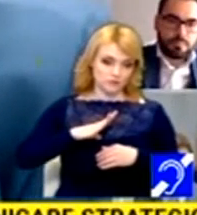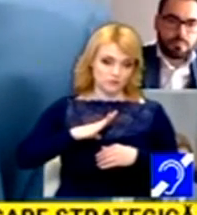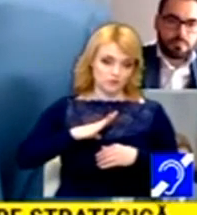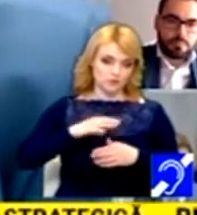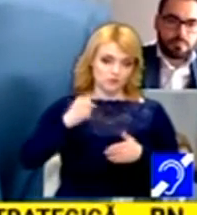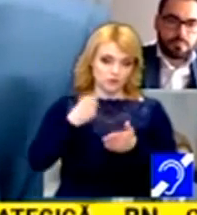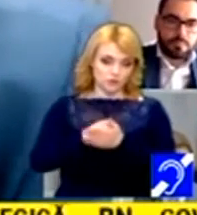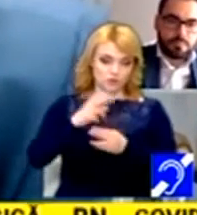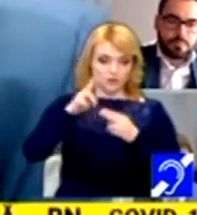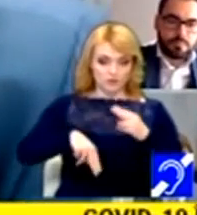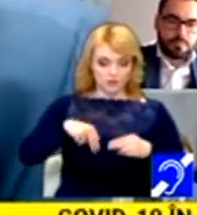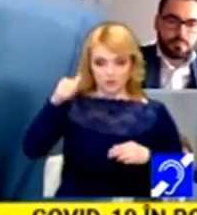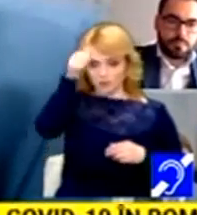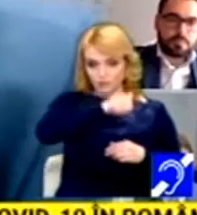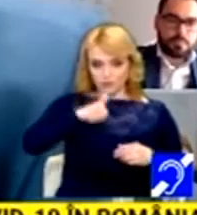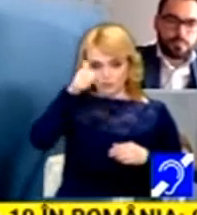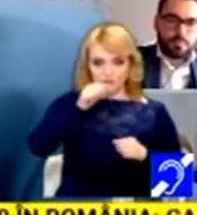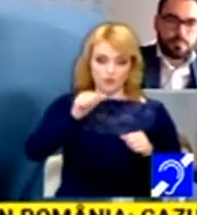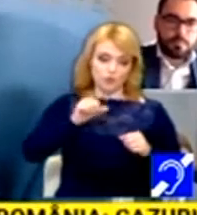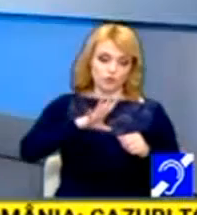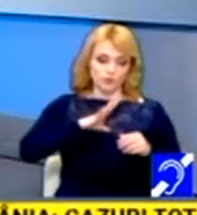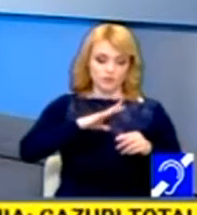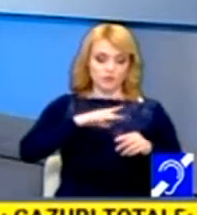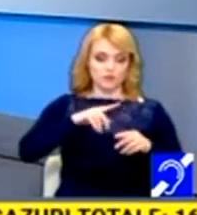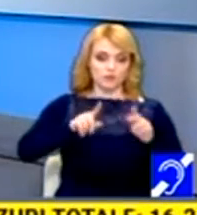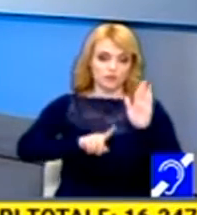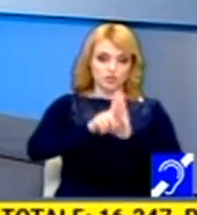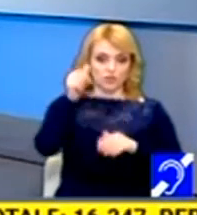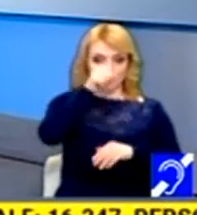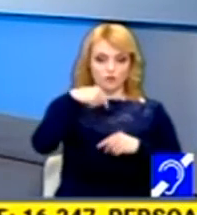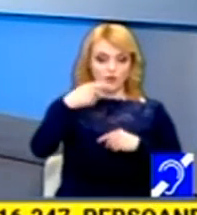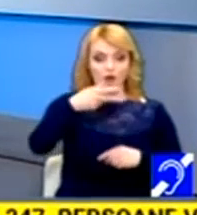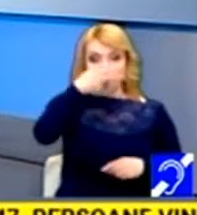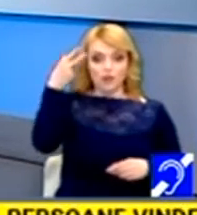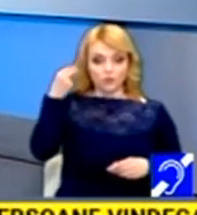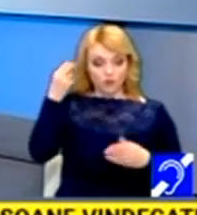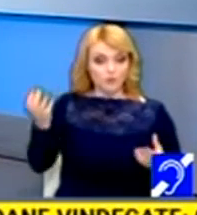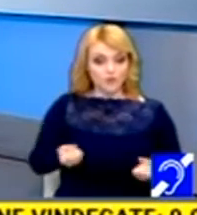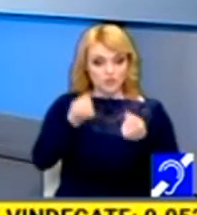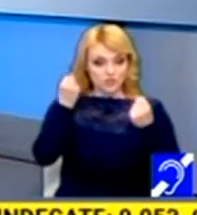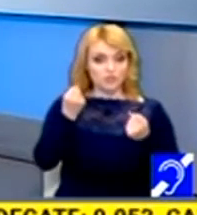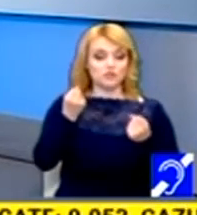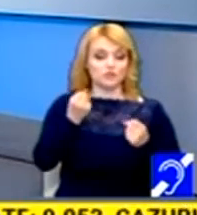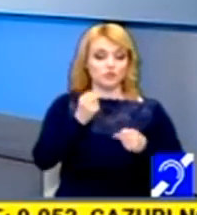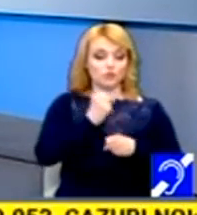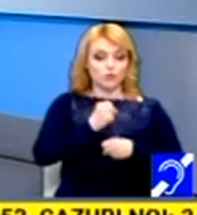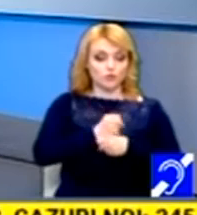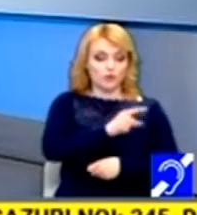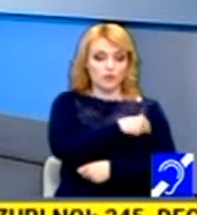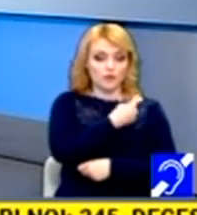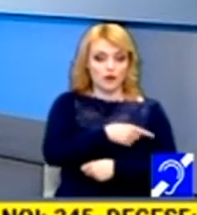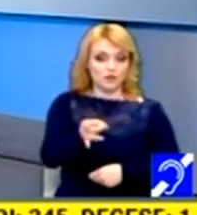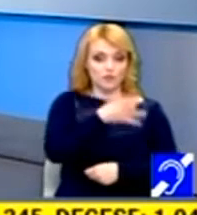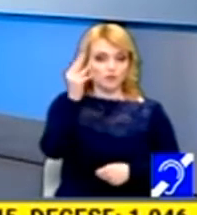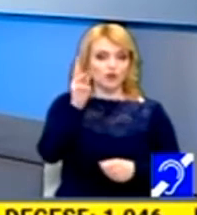până la sfârșitul anului sau la începutul anului viitor. Lituania susține personalul medical din Republica Moldova care